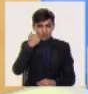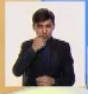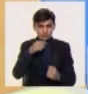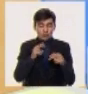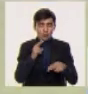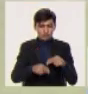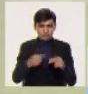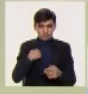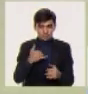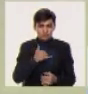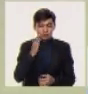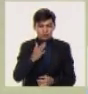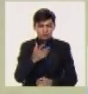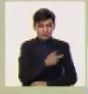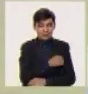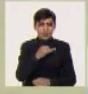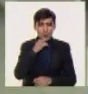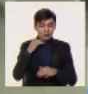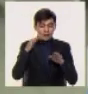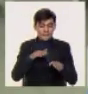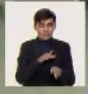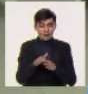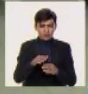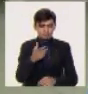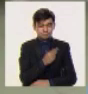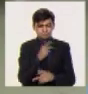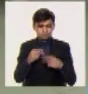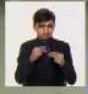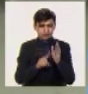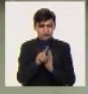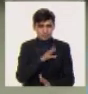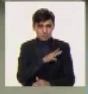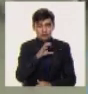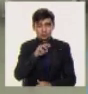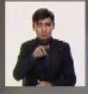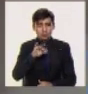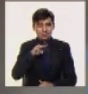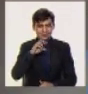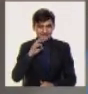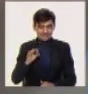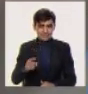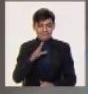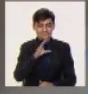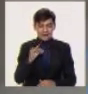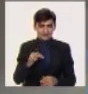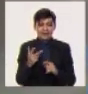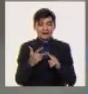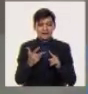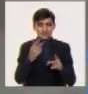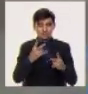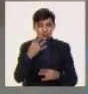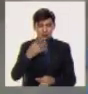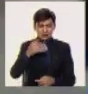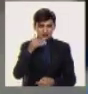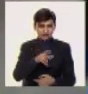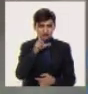они появятся. Тем временем в России полным ходом идет вакцинация препаратом «Спутник Ви». Третью фазу испытаний должны пройти 40